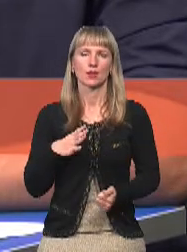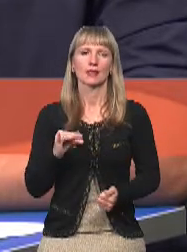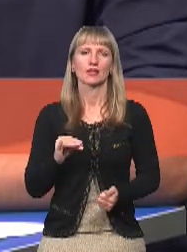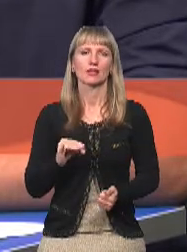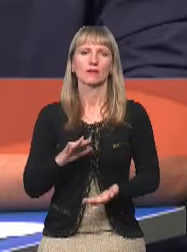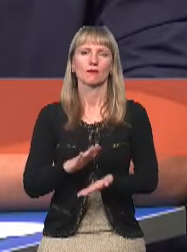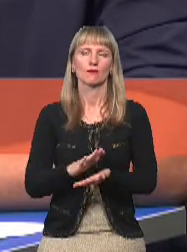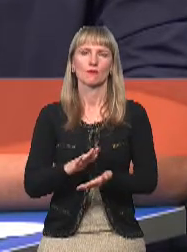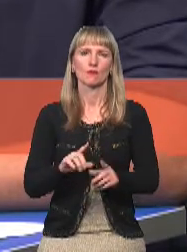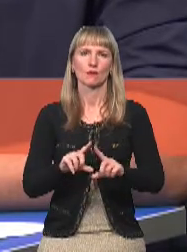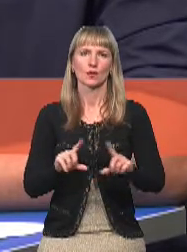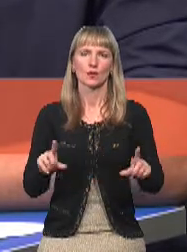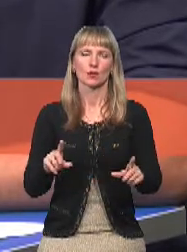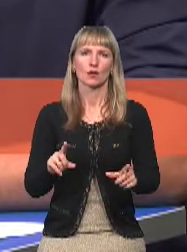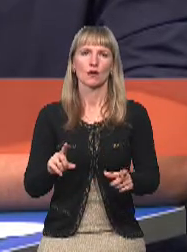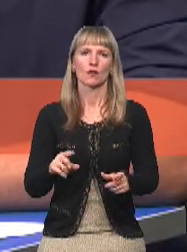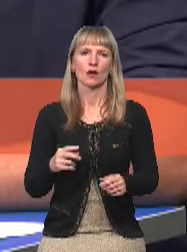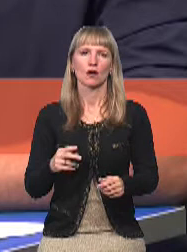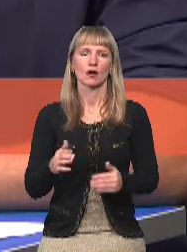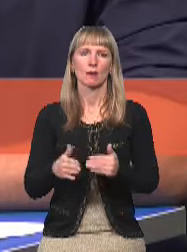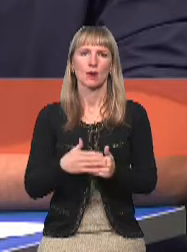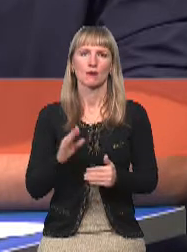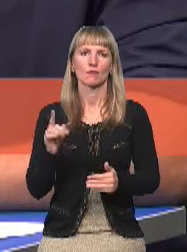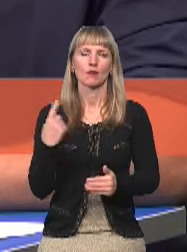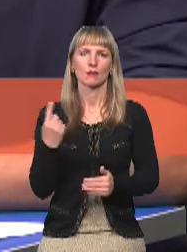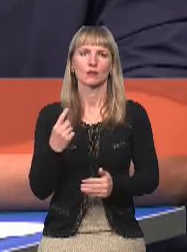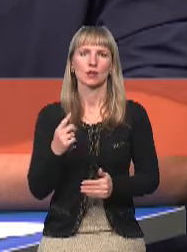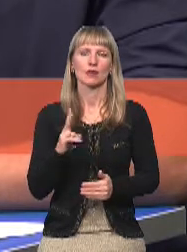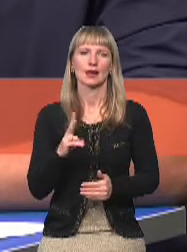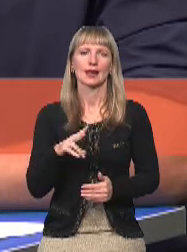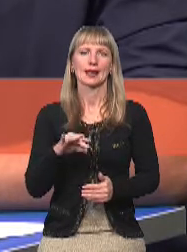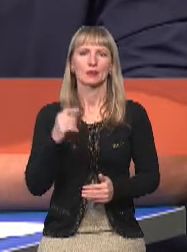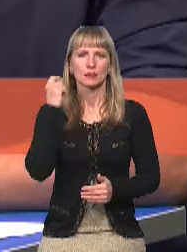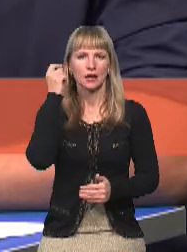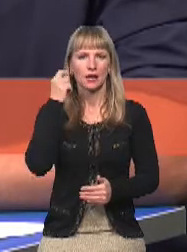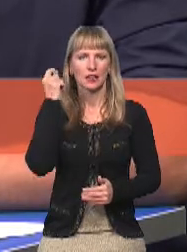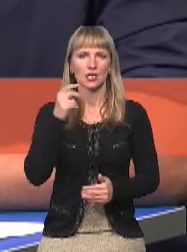в установах виконання покарання, перебувала і в обласному клінічному психіатричному